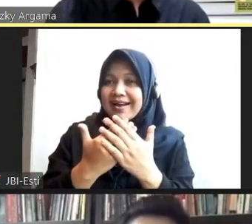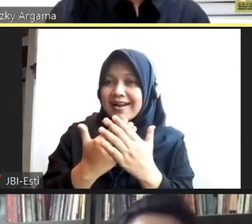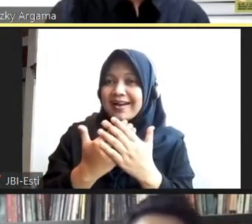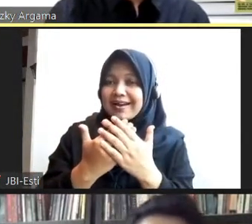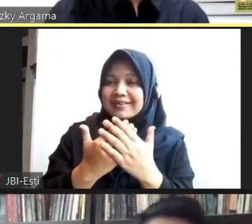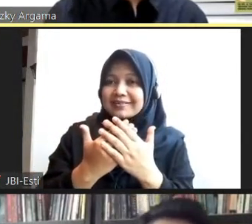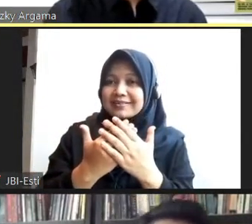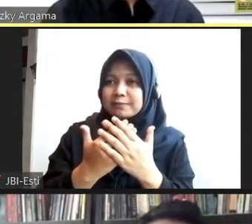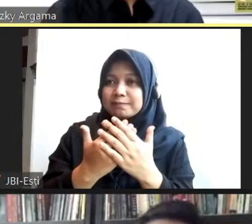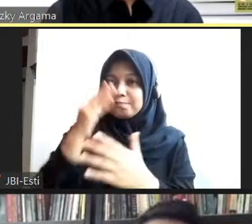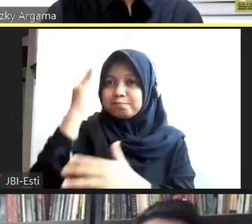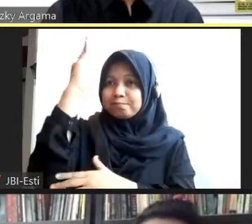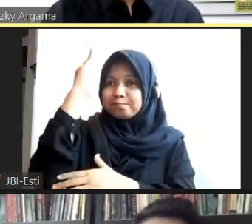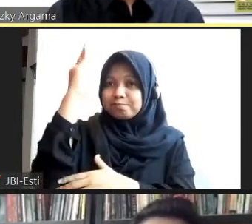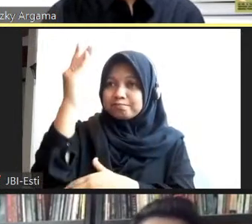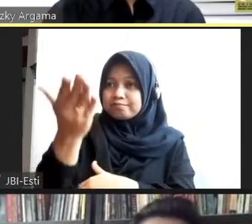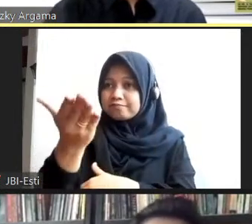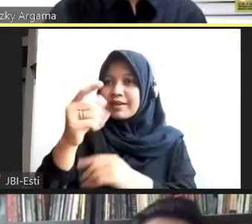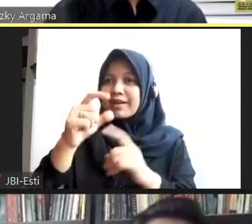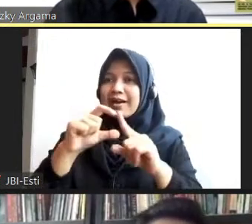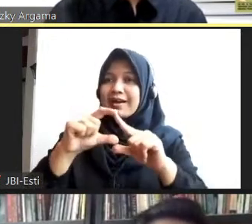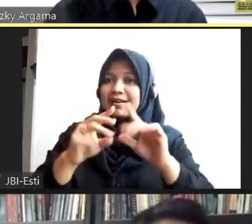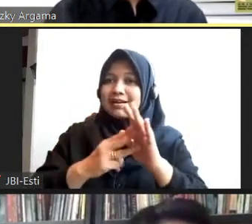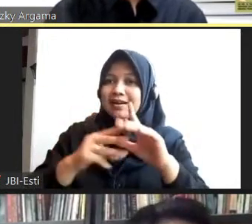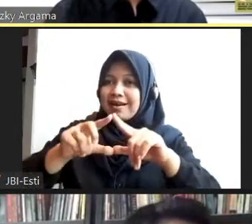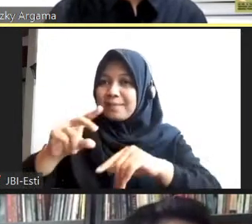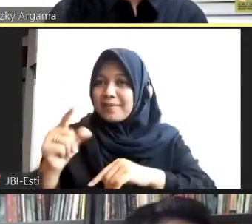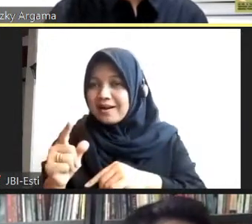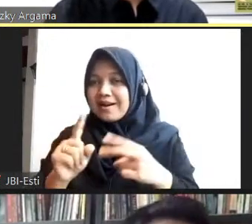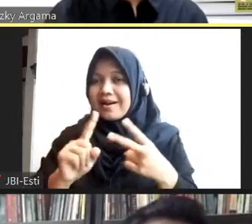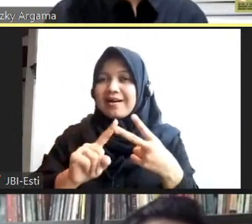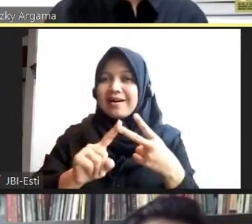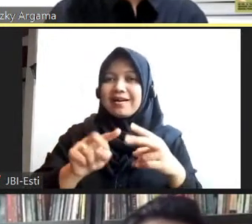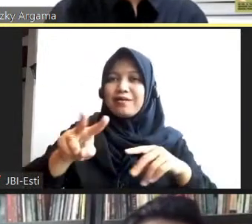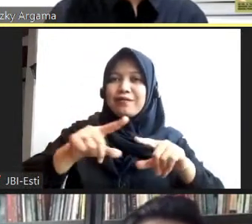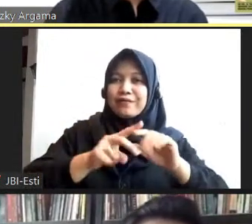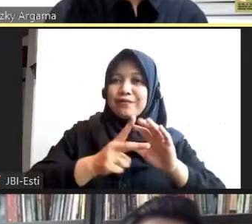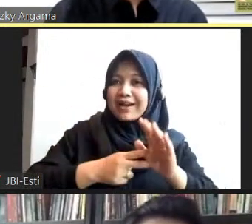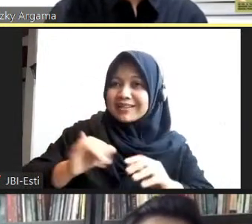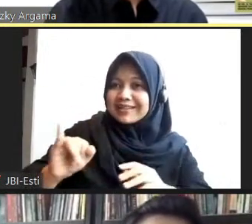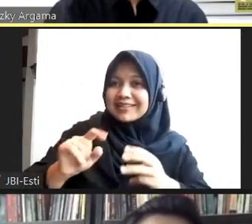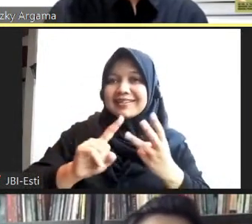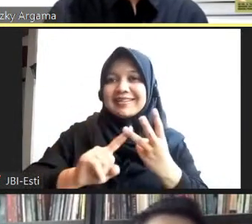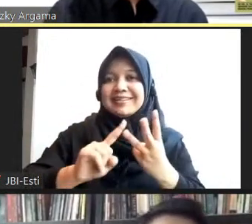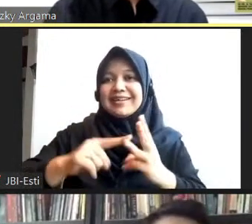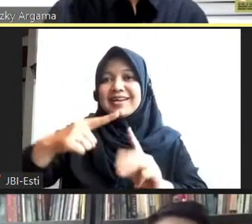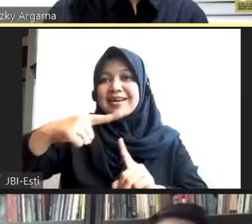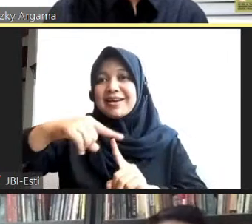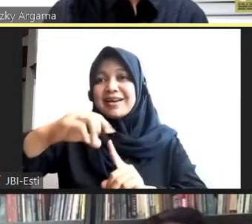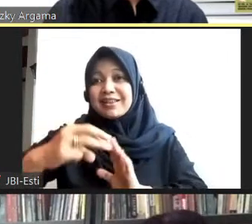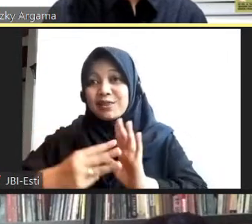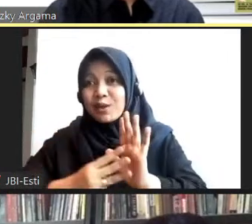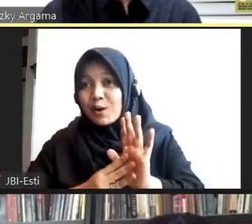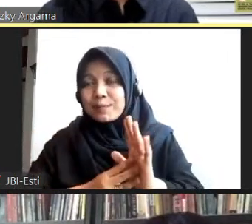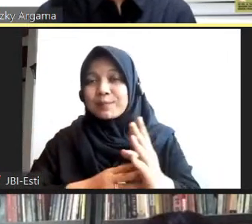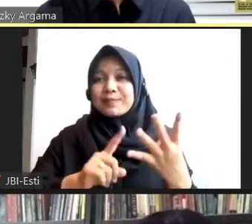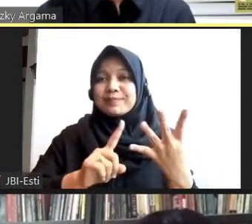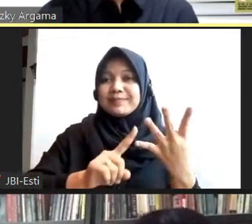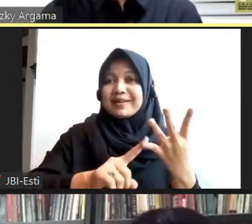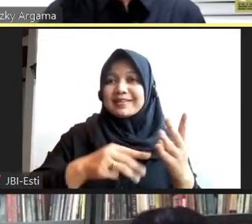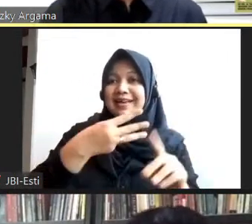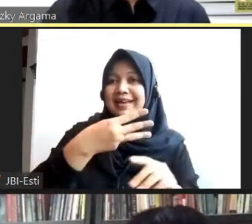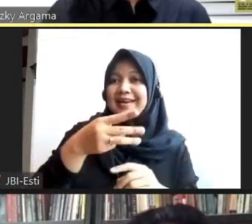pembicara. Ada Mas Damar, ada Fani, ada Mas Tom, dan terakhir ada Bang